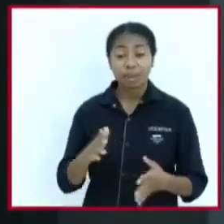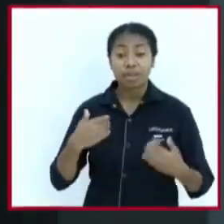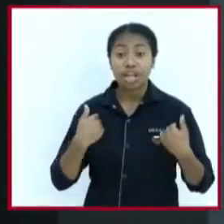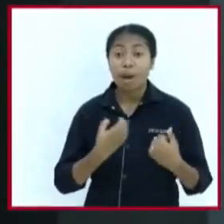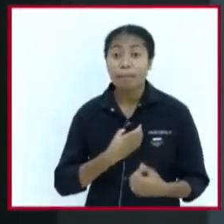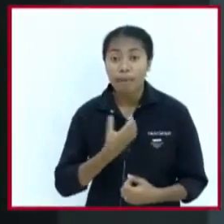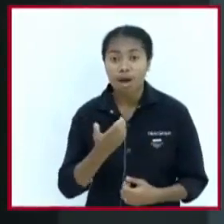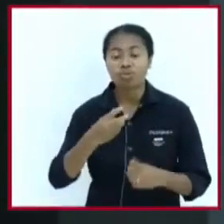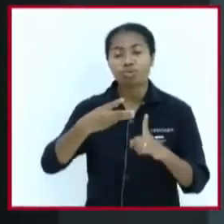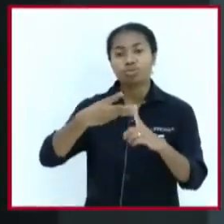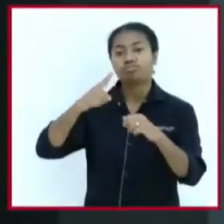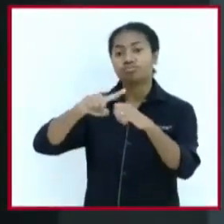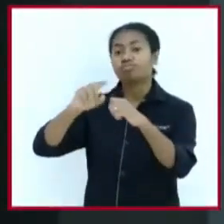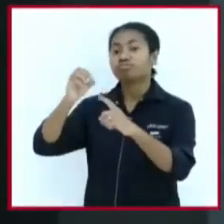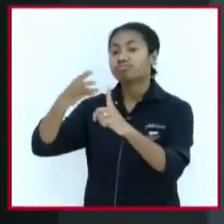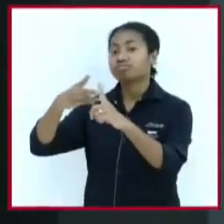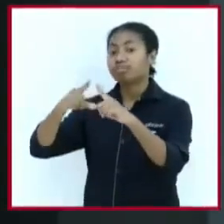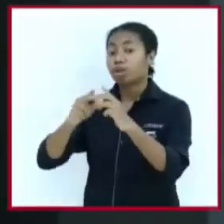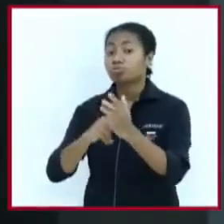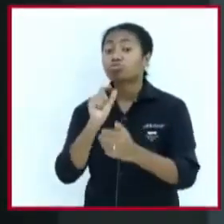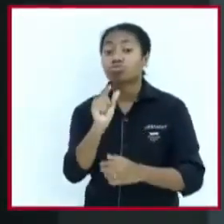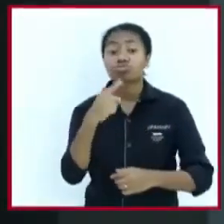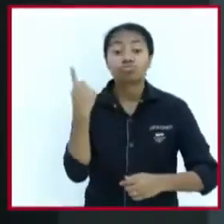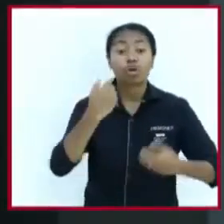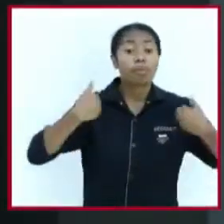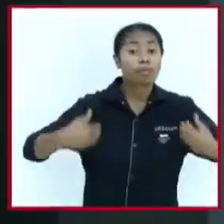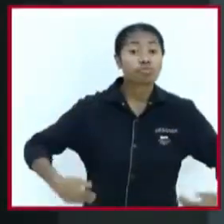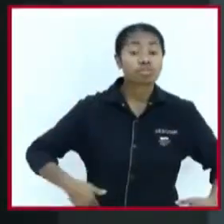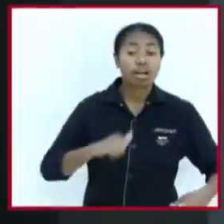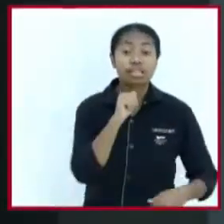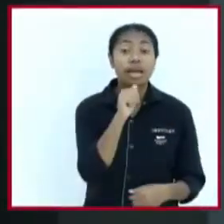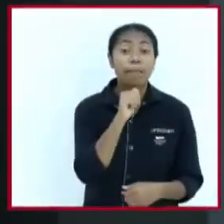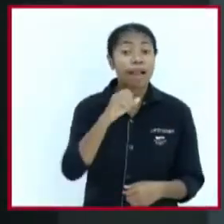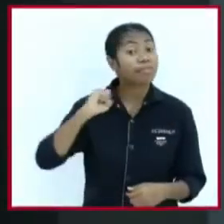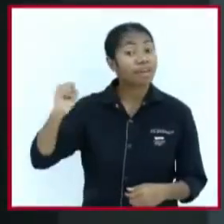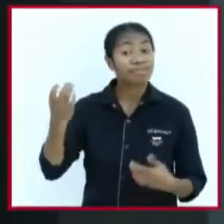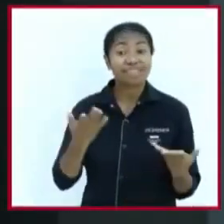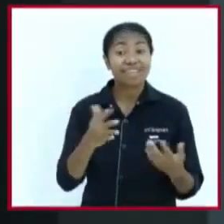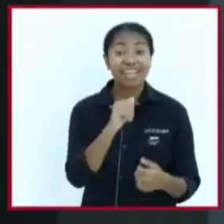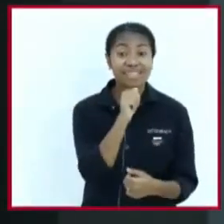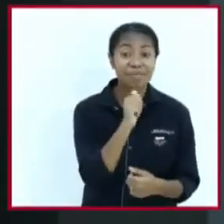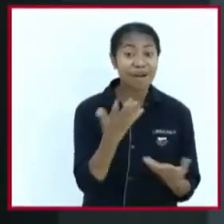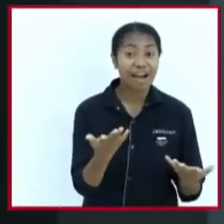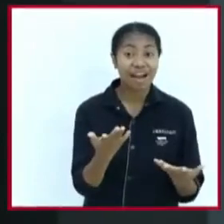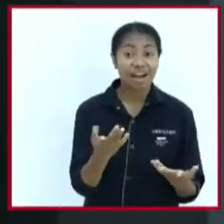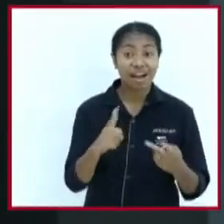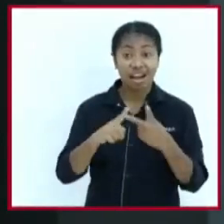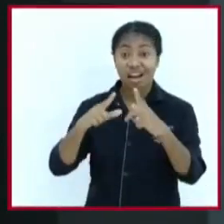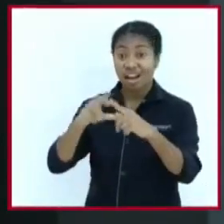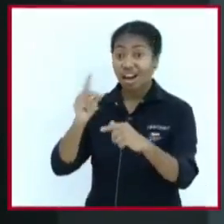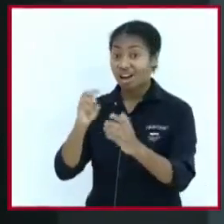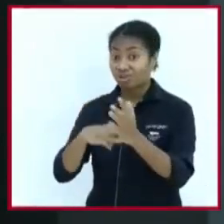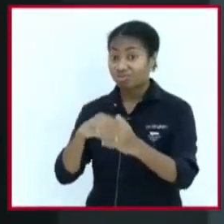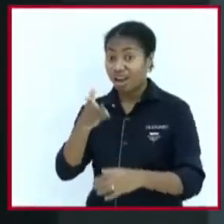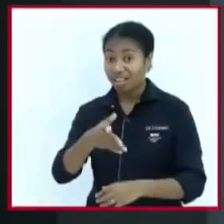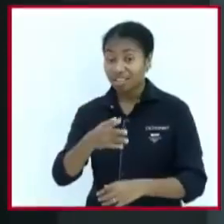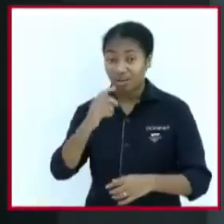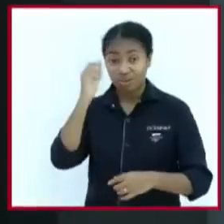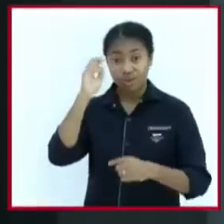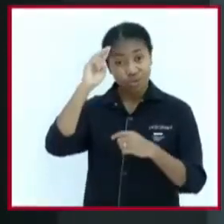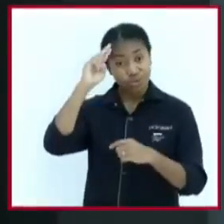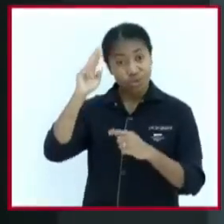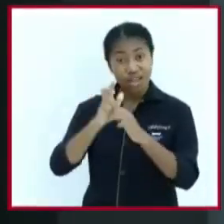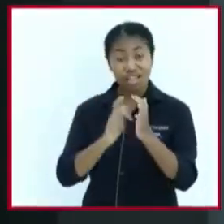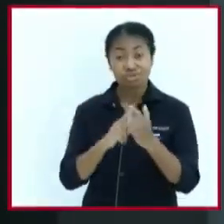umatnya Jadi sekarang meneliti hebat antar harum dan Yesus Nggak level mending isu